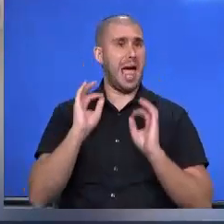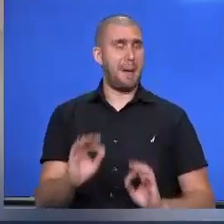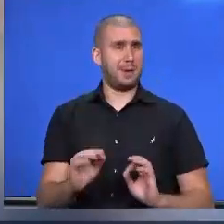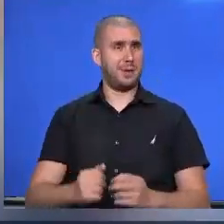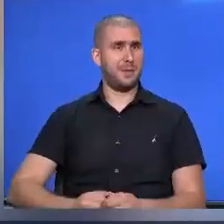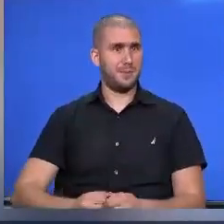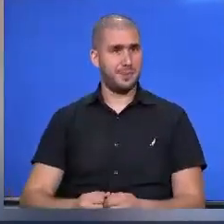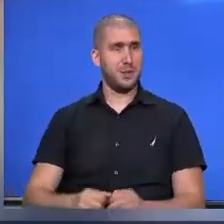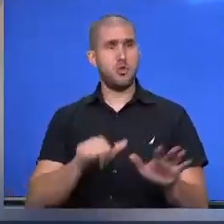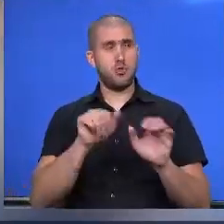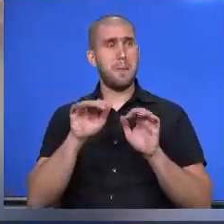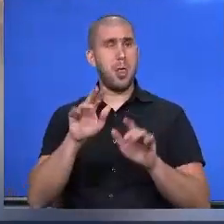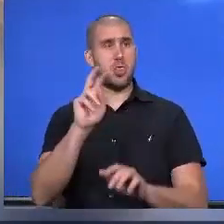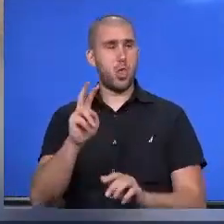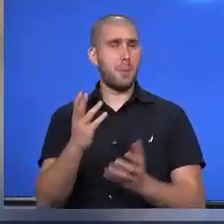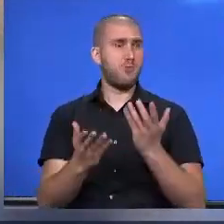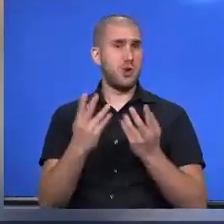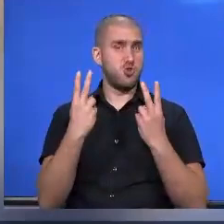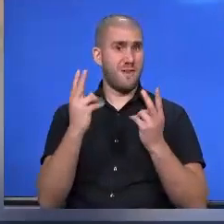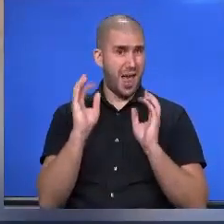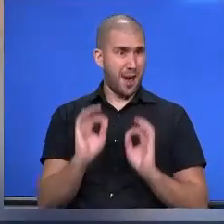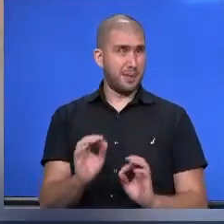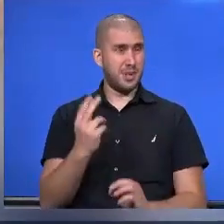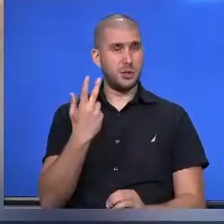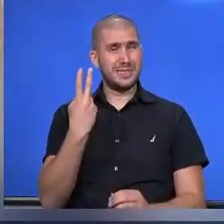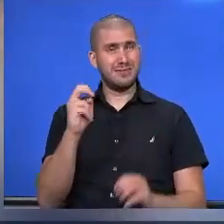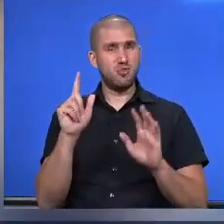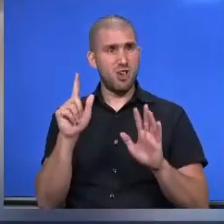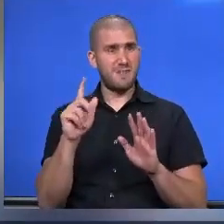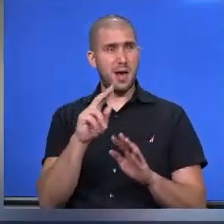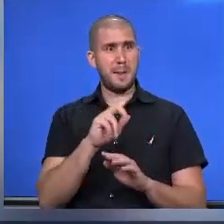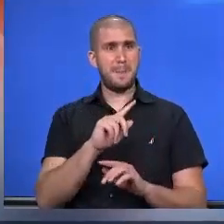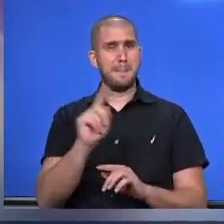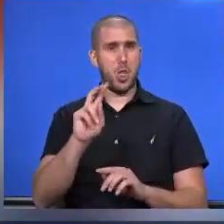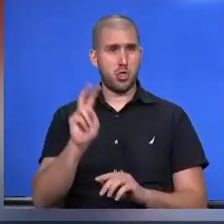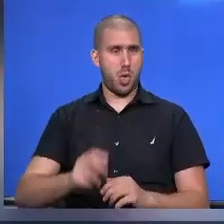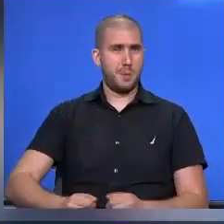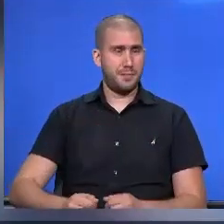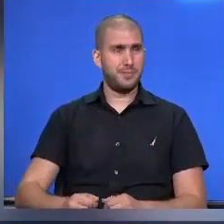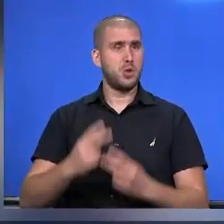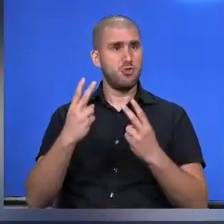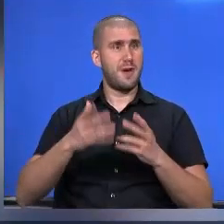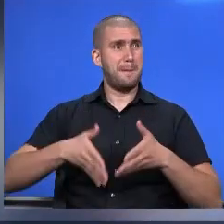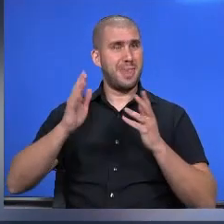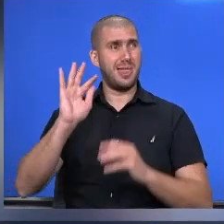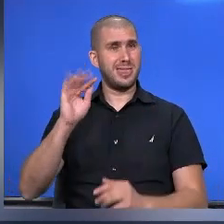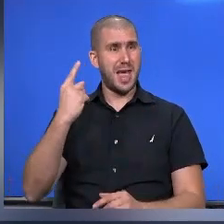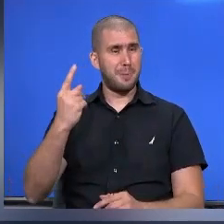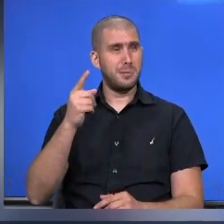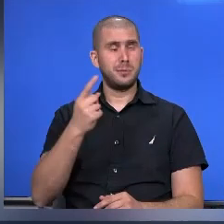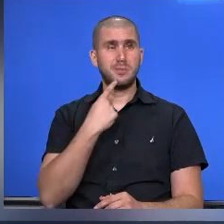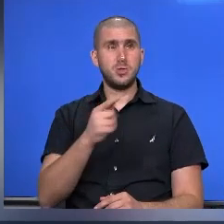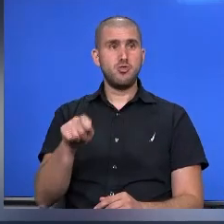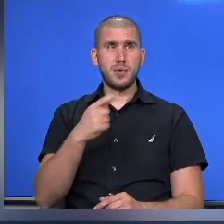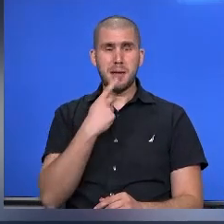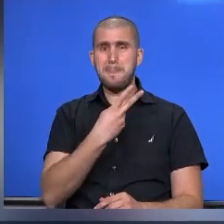worth, $600 million compared to the assessed value of $27 million. Trump's interest in 40 Wall Street, the judge said, is